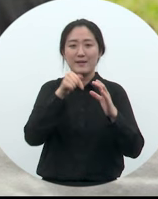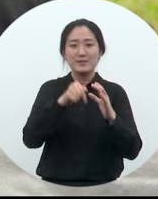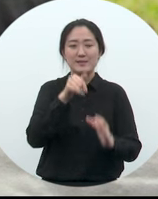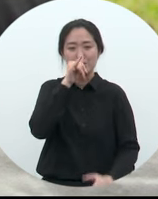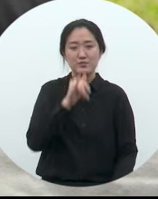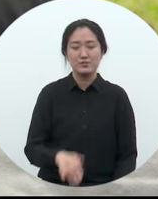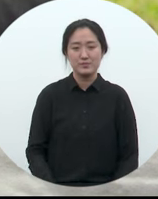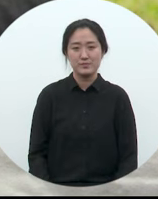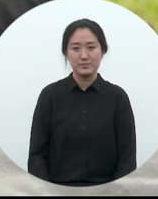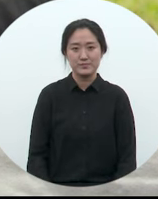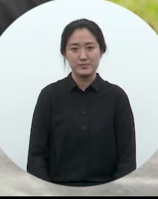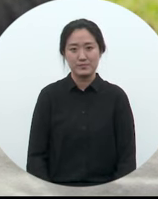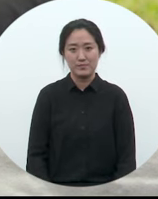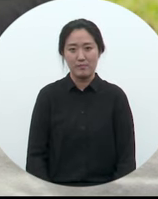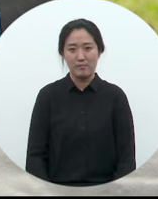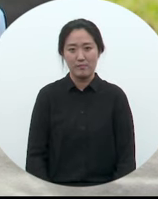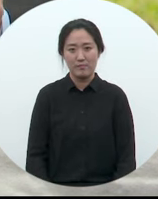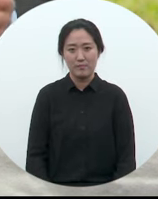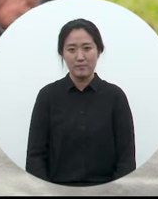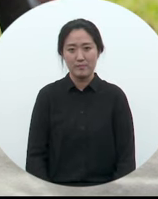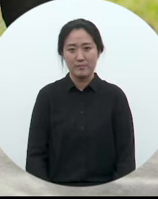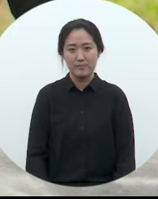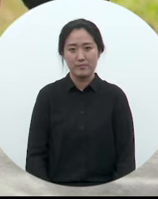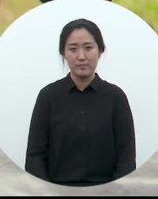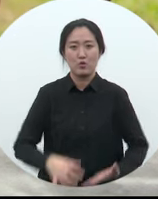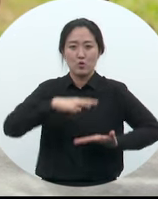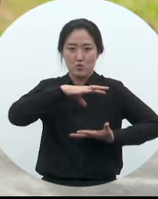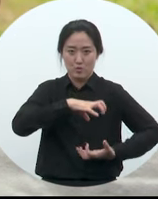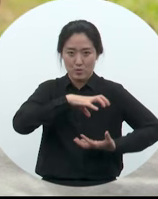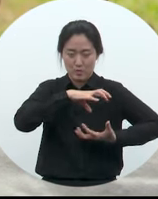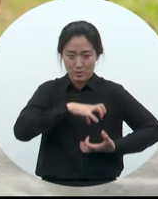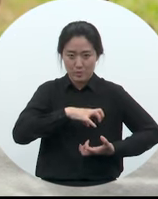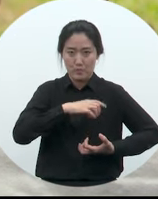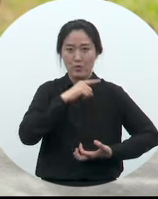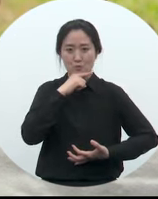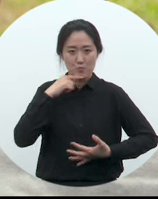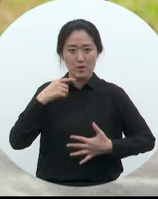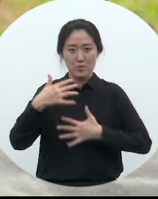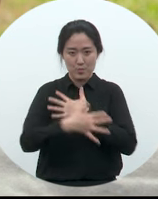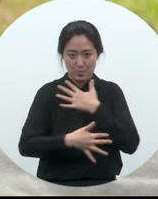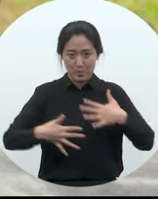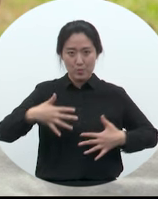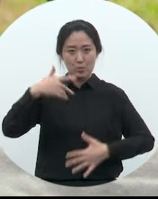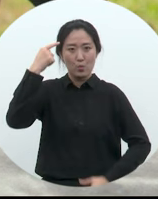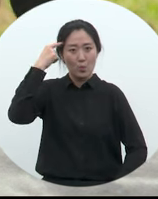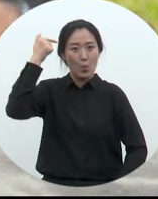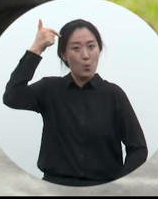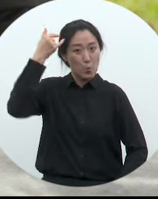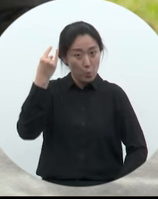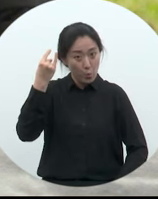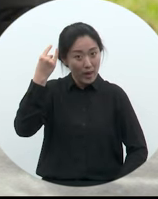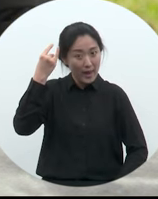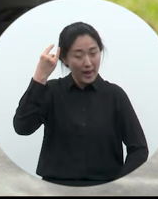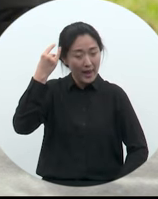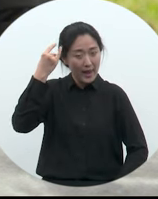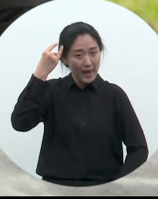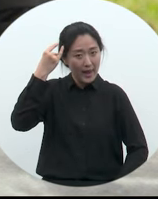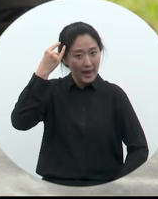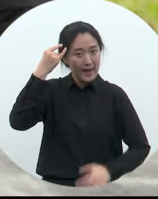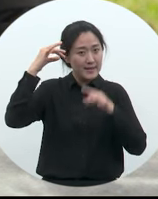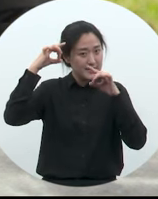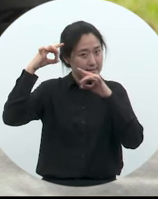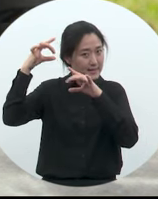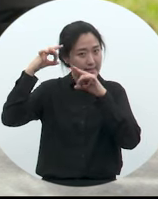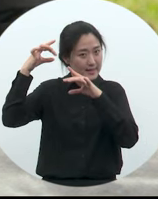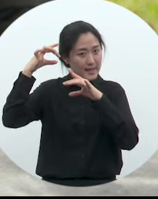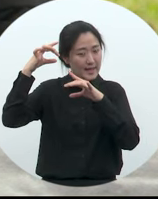있다라고 말씀드렸는데, 이 사포닌 같은 경우에는 심뇌혈관 질환을 튼튼하게 해주기 때문에 역시